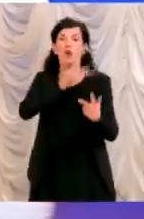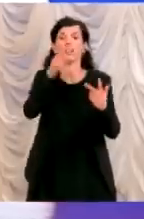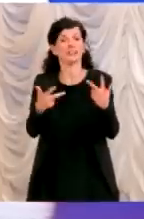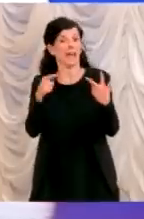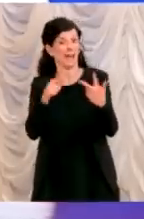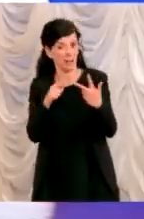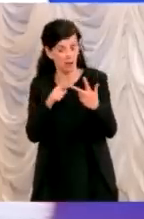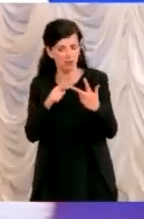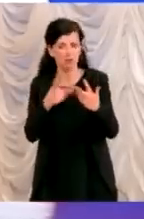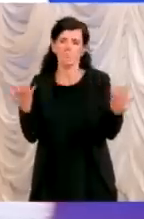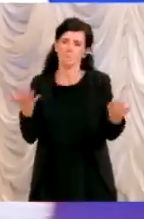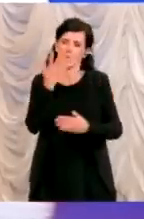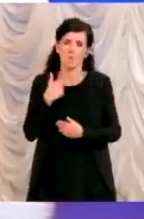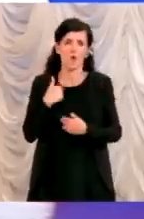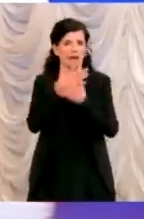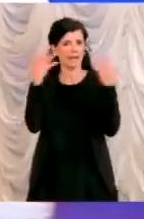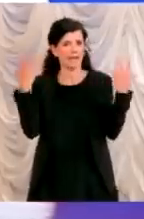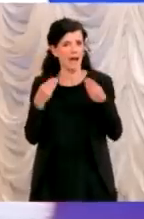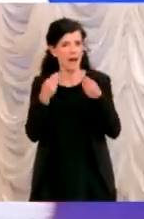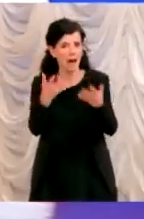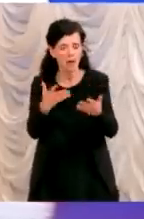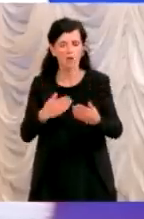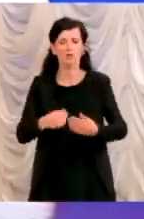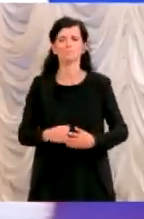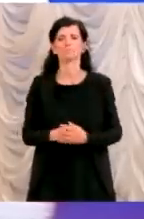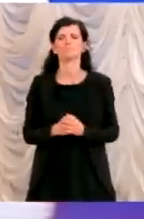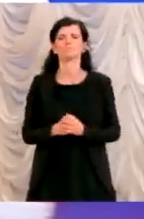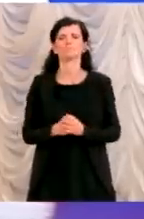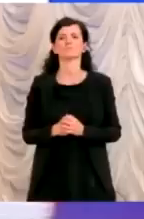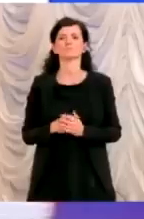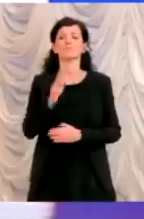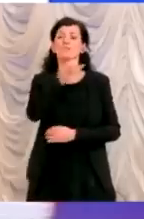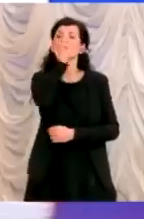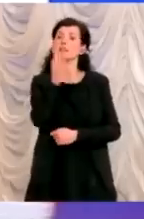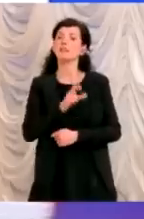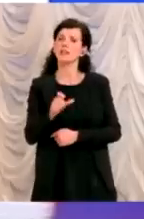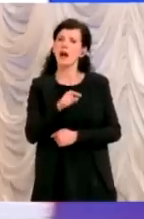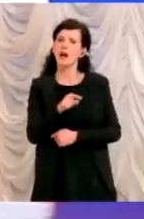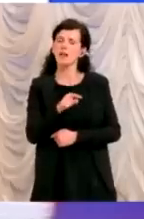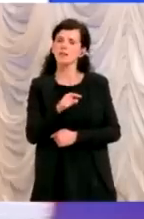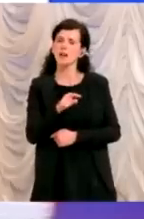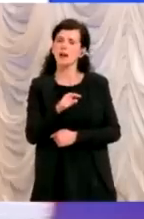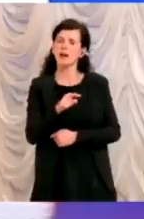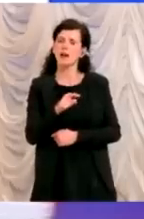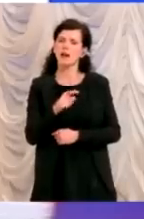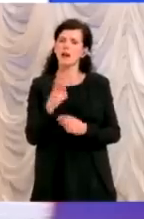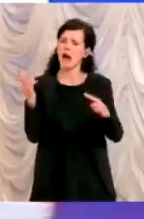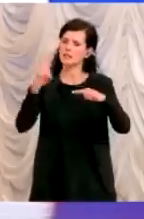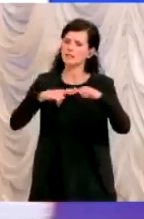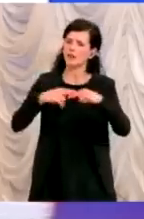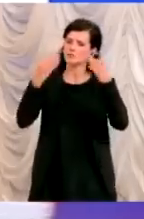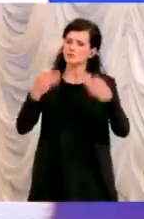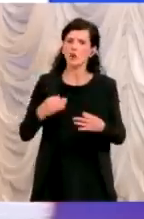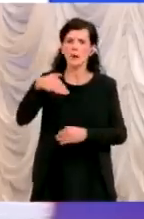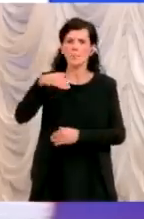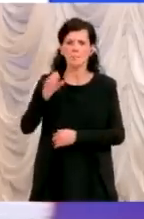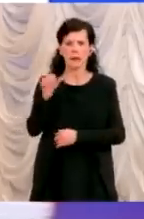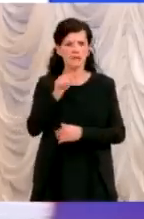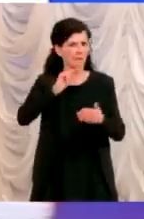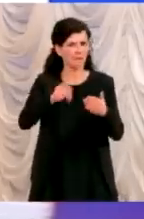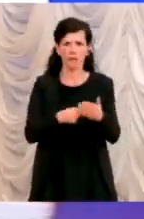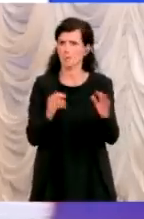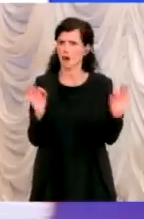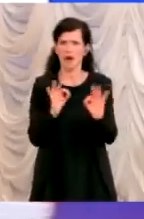ad essere ancora più chiari, l'Italia non ha firmato alcuna attivazione del MES. Non